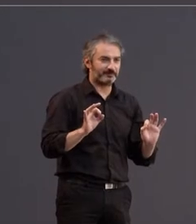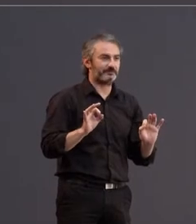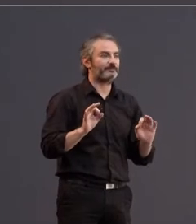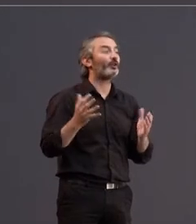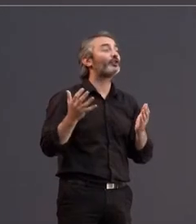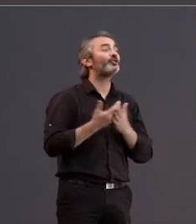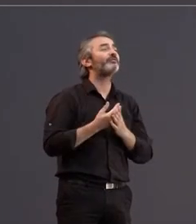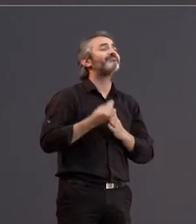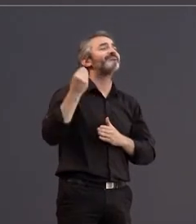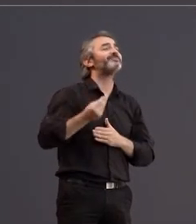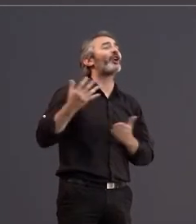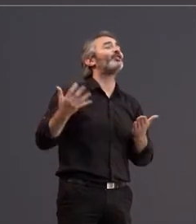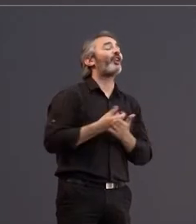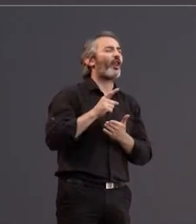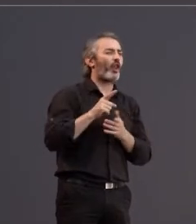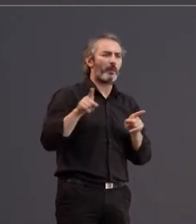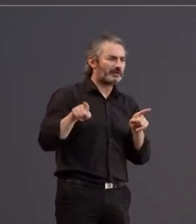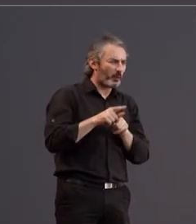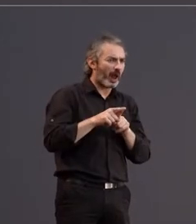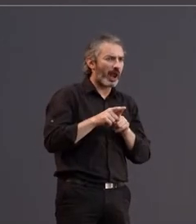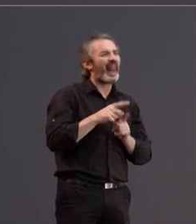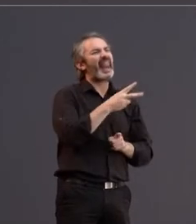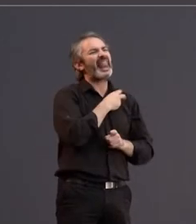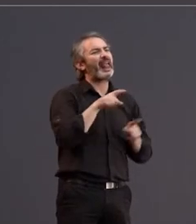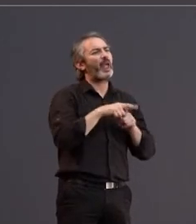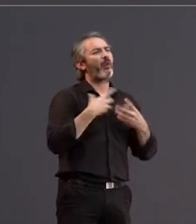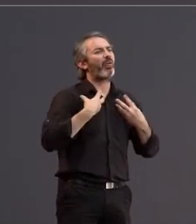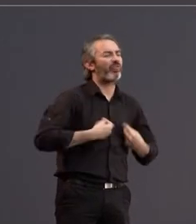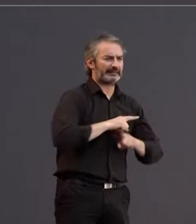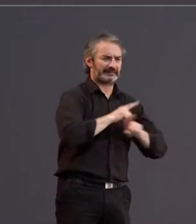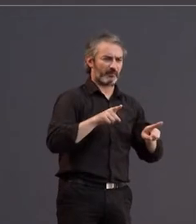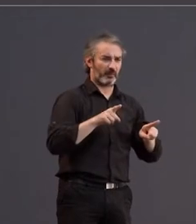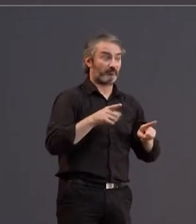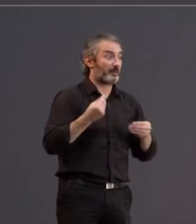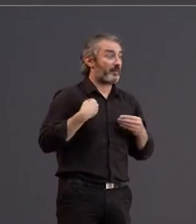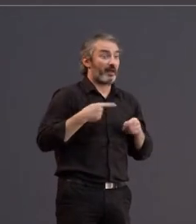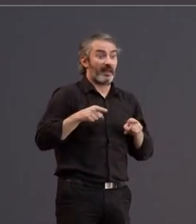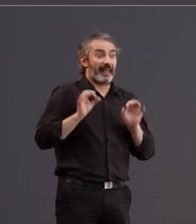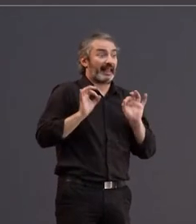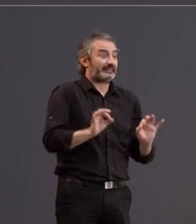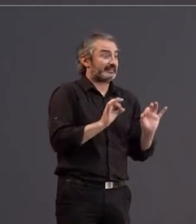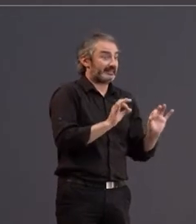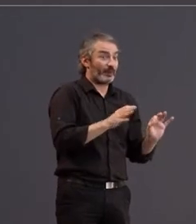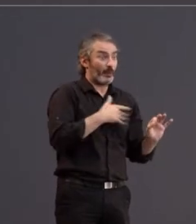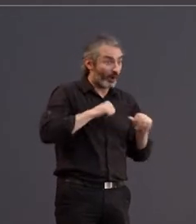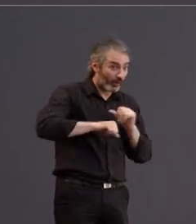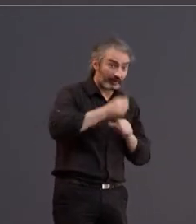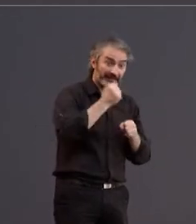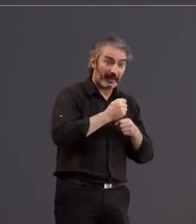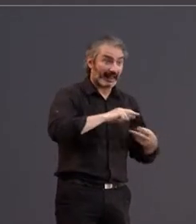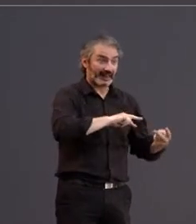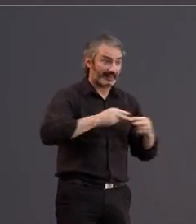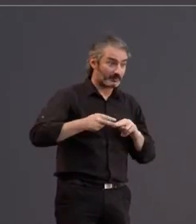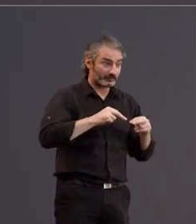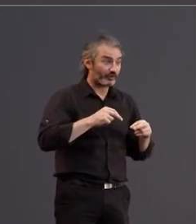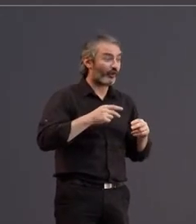color de rosa, però no deixeu que us ho pintin tampoc negre com el carbó. Que com tota la vida, si realment us voleu dedicar a la traducció, a la correcció,